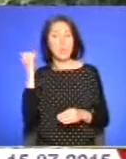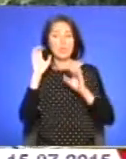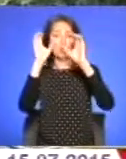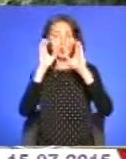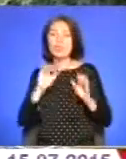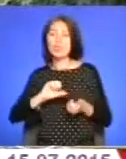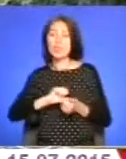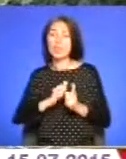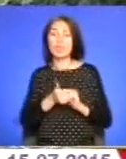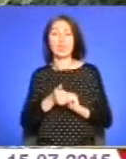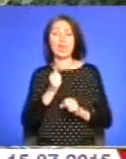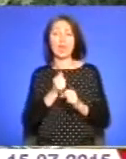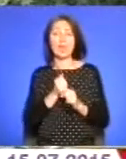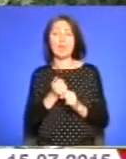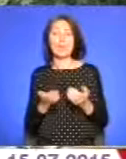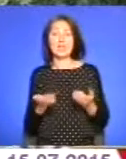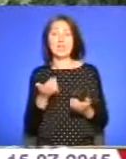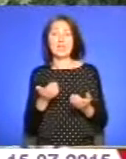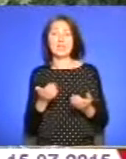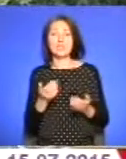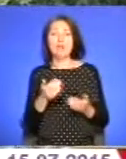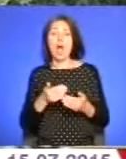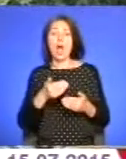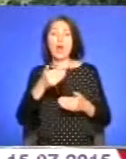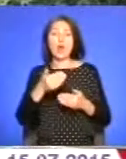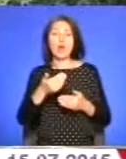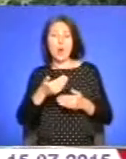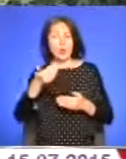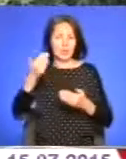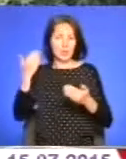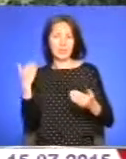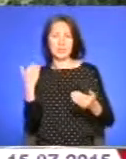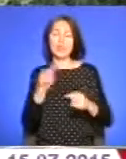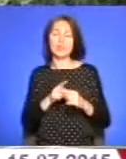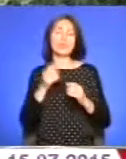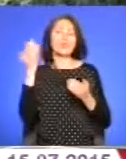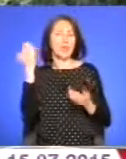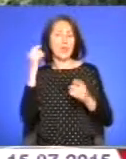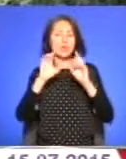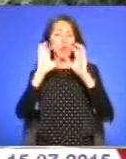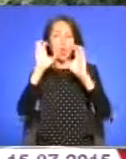а навпаки робить наче крок назад, тобто цього попереднього закону. І